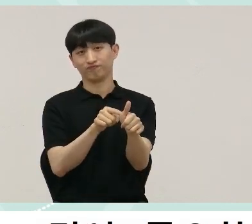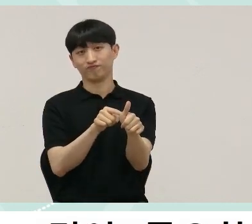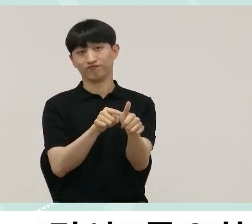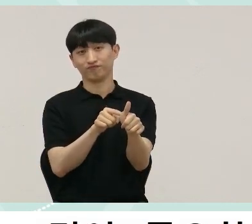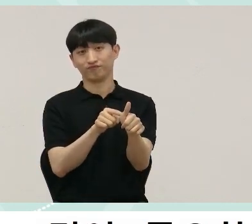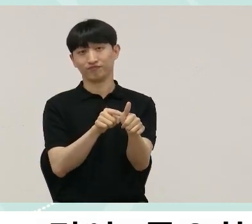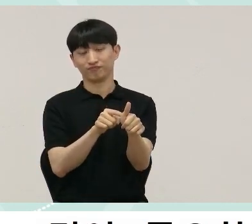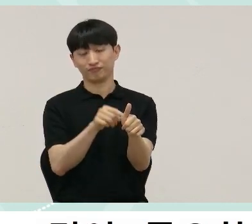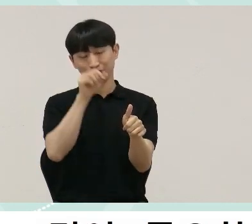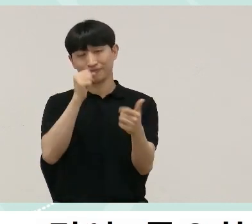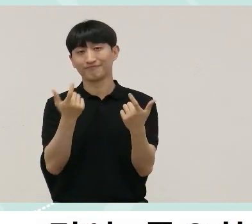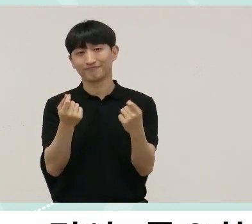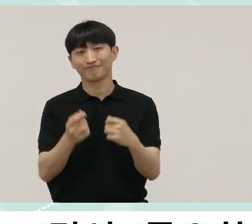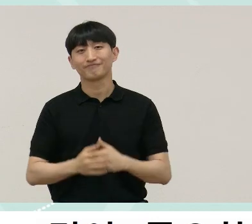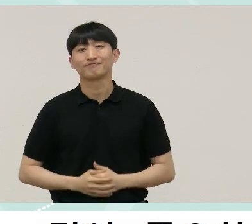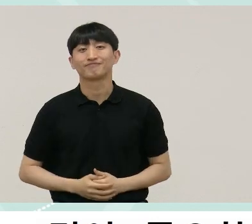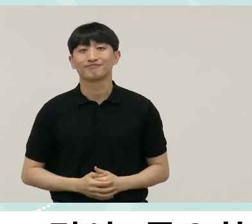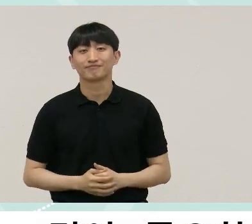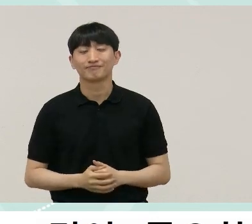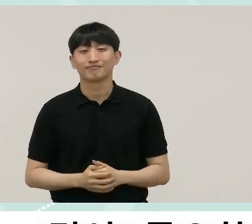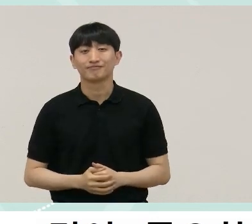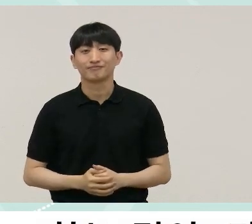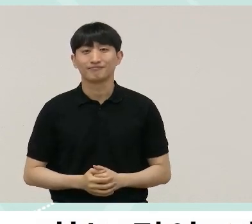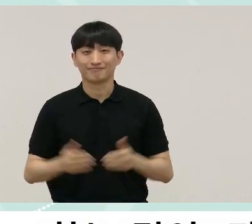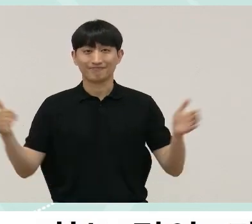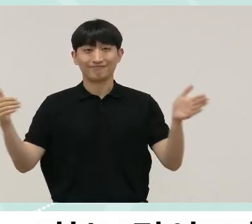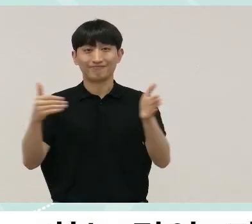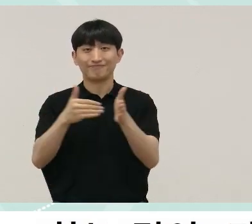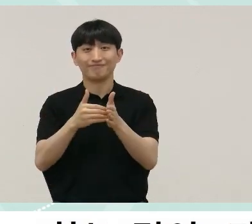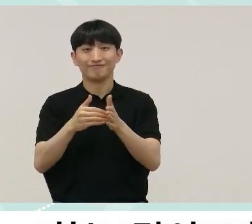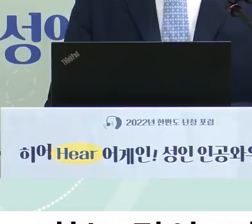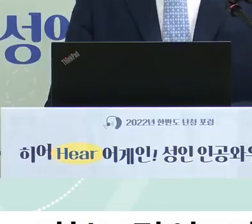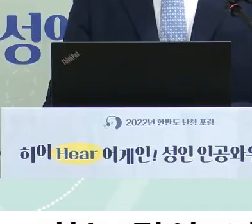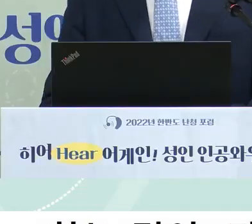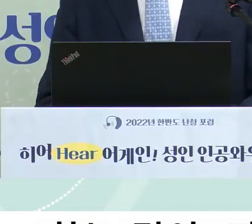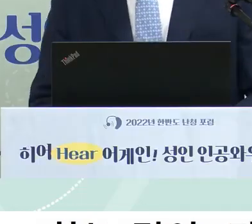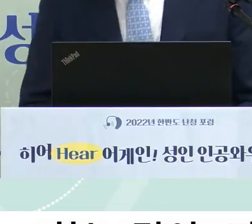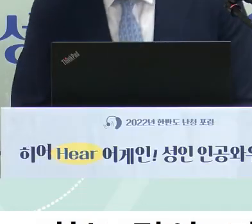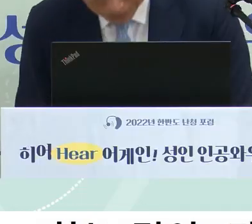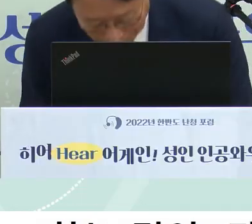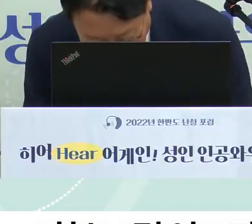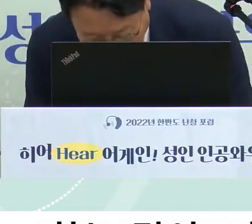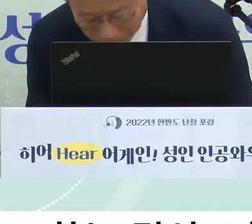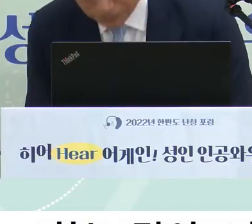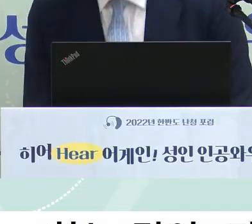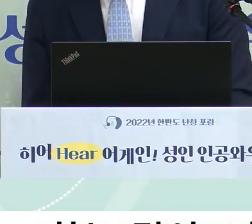대체하는 방법이 되겠습니다. 네, 이상입니다. 경청해 주셔서 감사합니다.